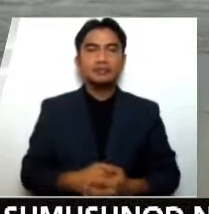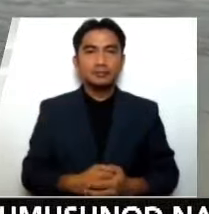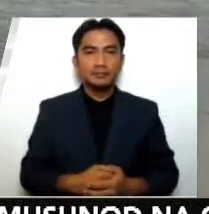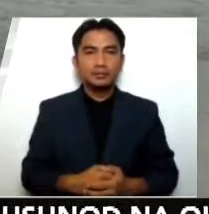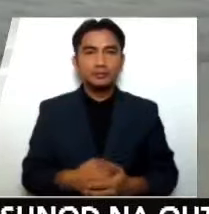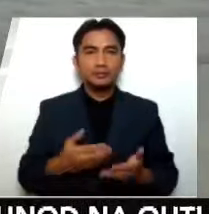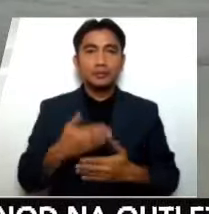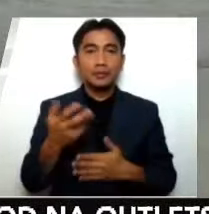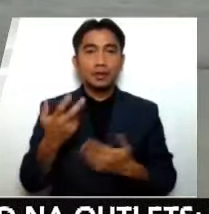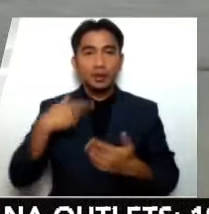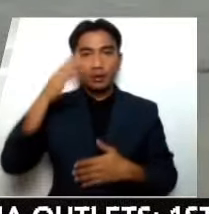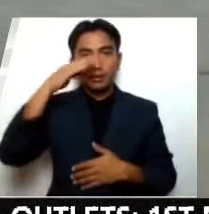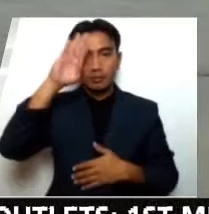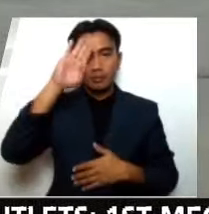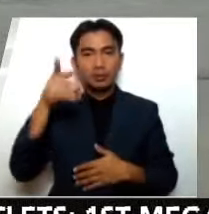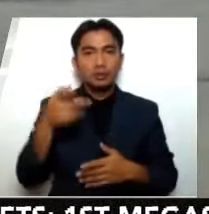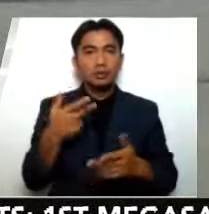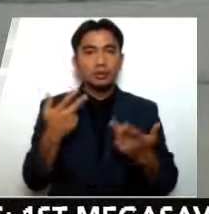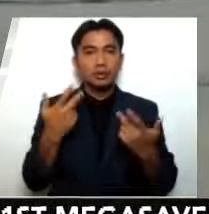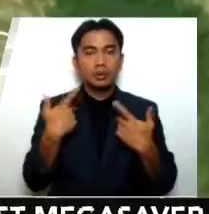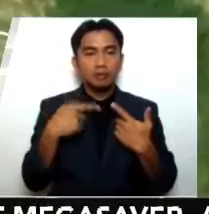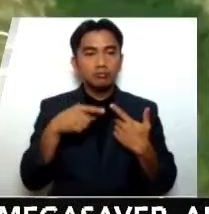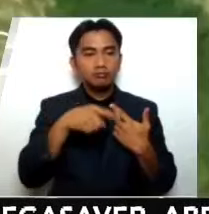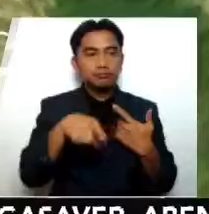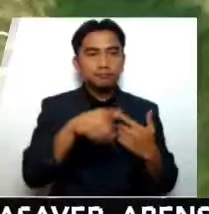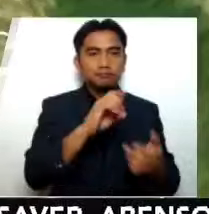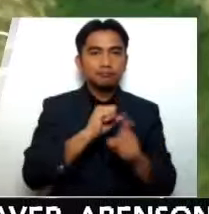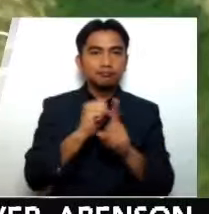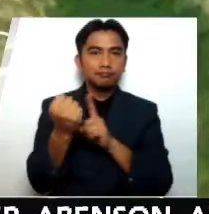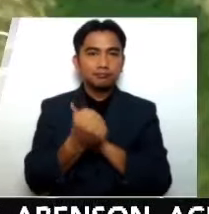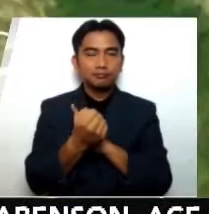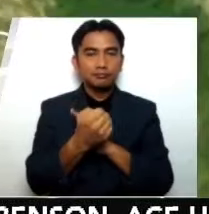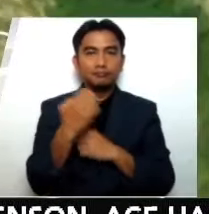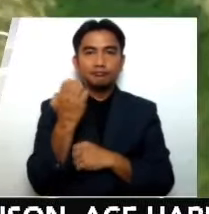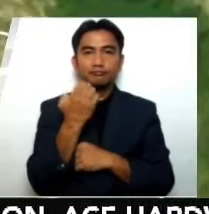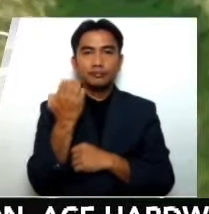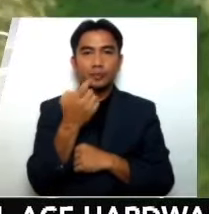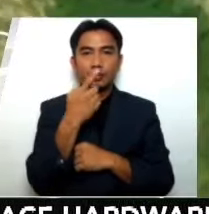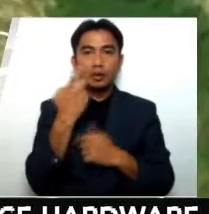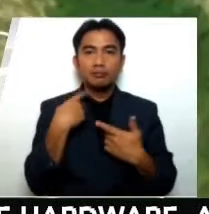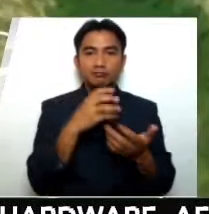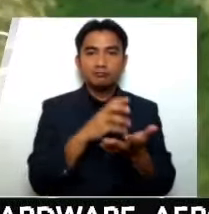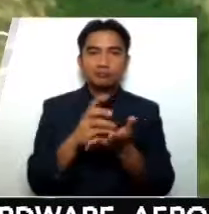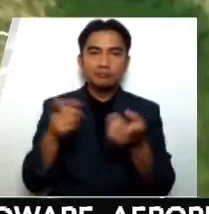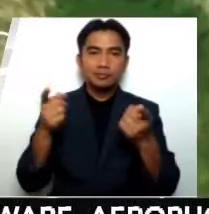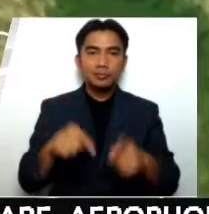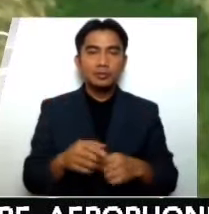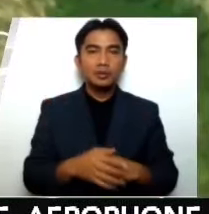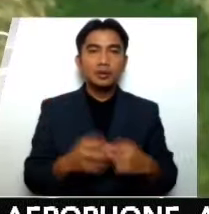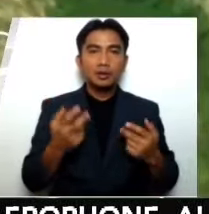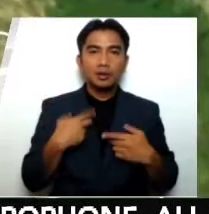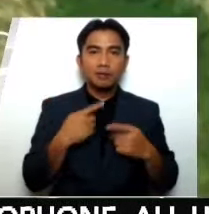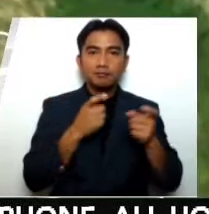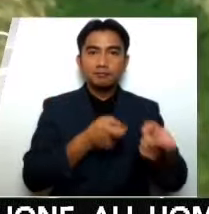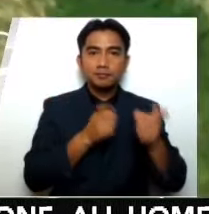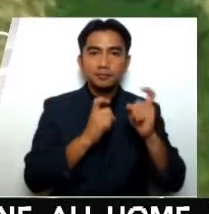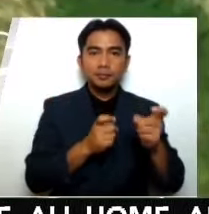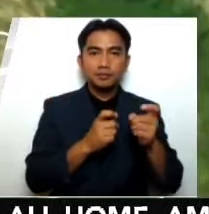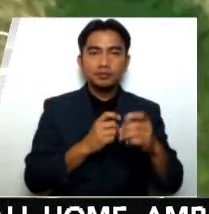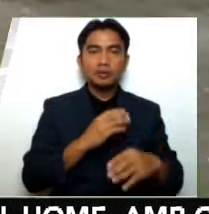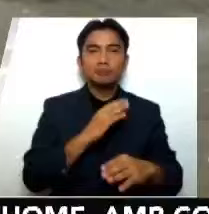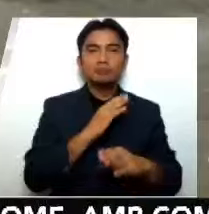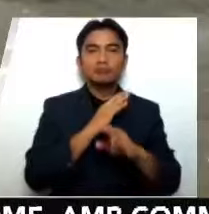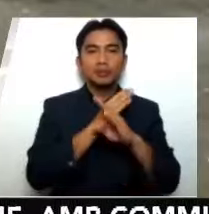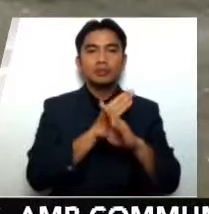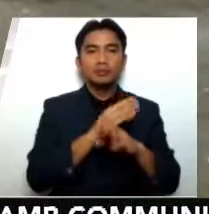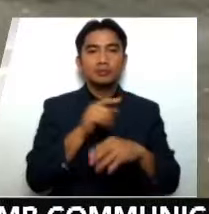na sa state of calamity dahil sa epekto ng oil spill. May fishing ban na rin sa 9 na coastal towns mula Bacoor hanggang Ternate. Yung